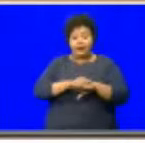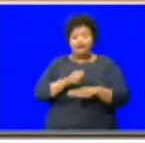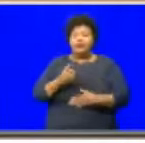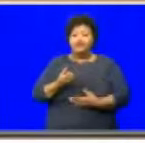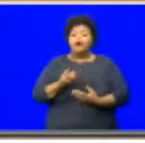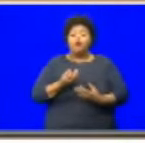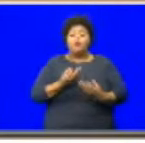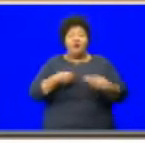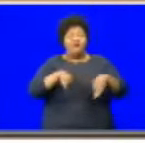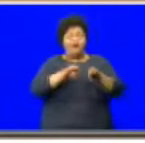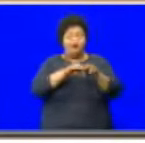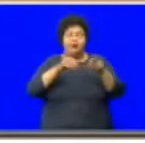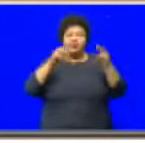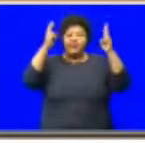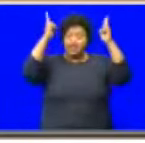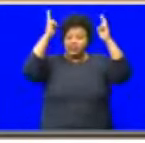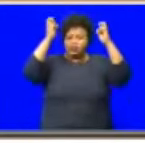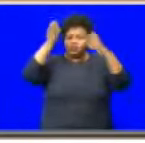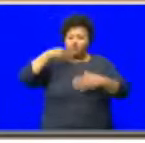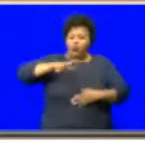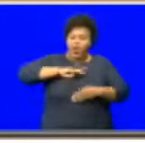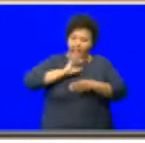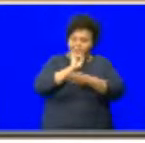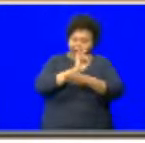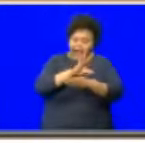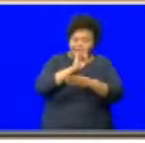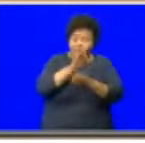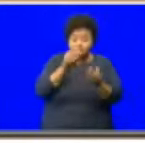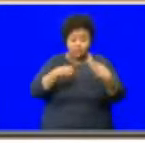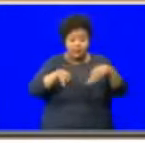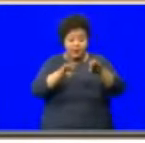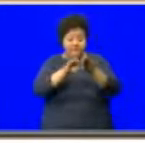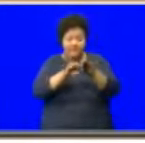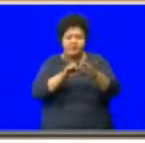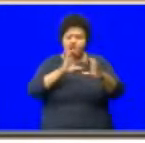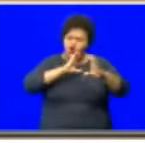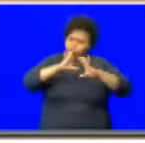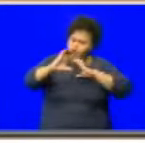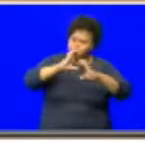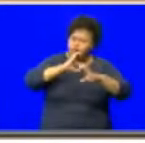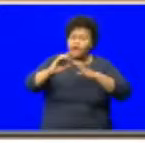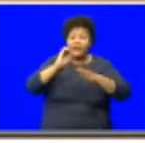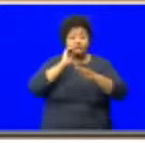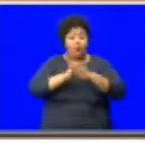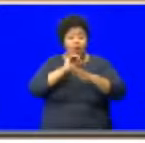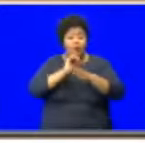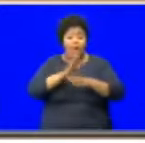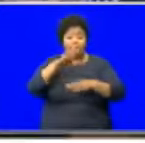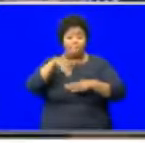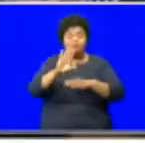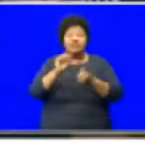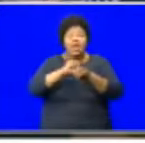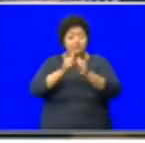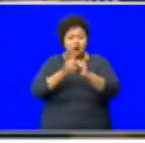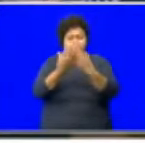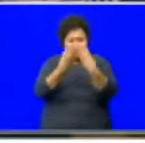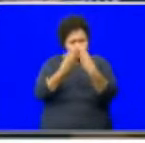akube nekukhulumisana emakhaya. Sende siciniseko sokuthi siyalifuna likhambi kunekuthi sigcine sesilimadana.